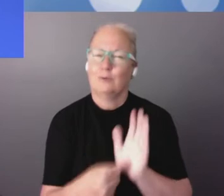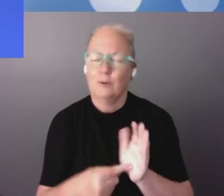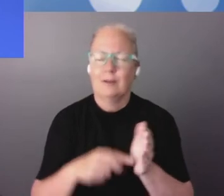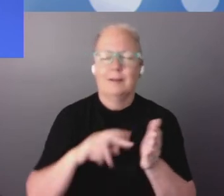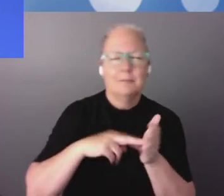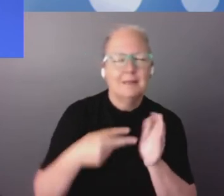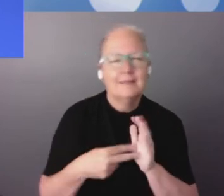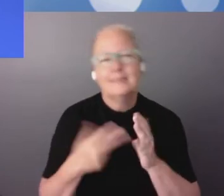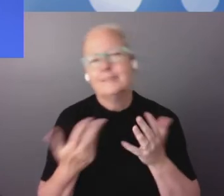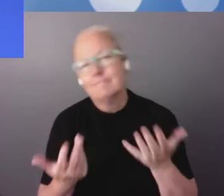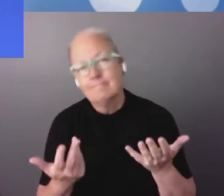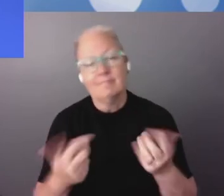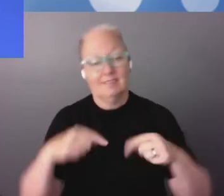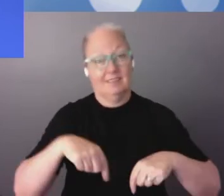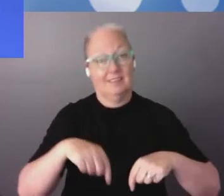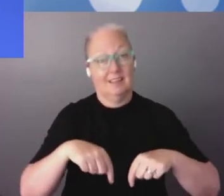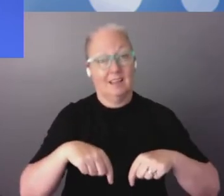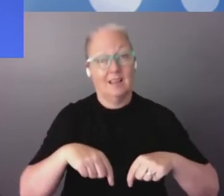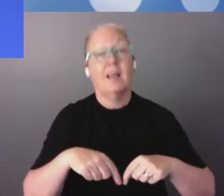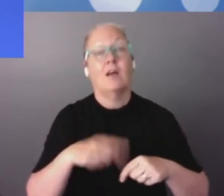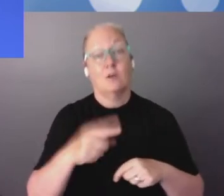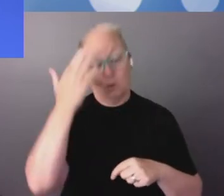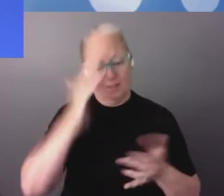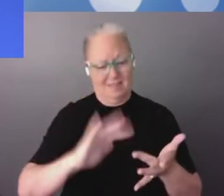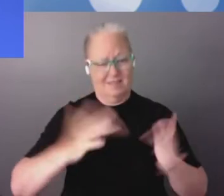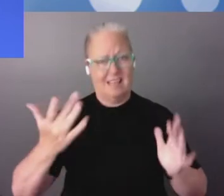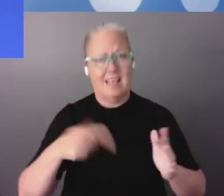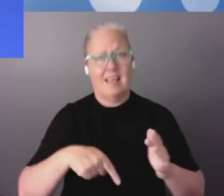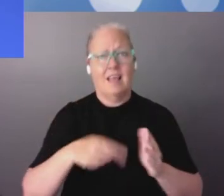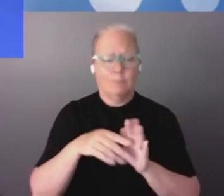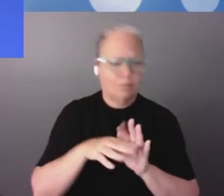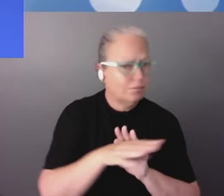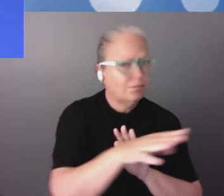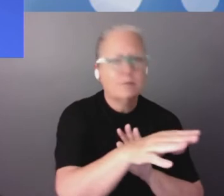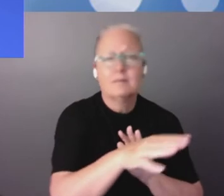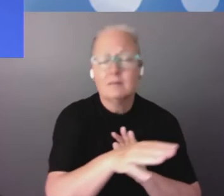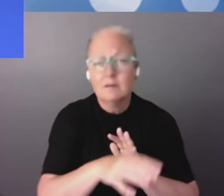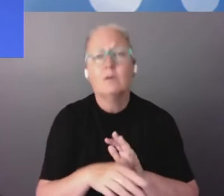de l'individu sur Internet. Si tu ne payes pas pour le produit, c'est toi qui deviens le produit.